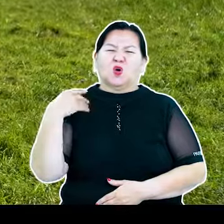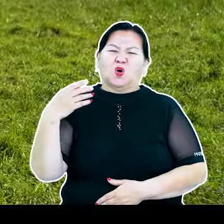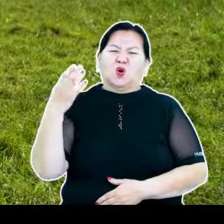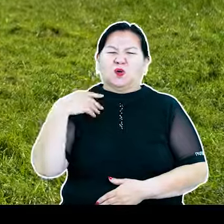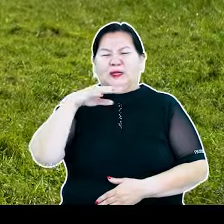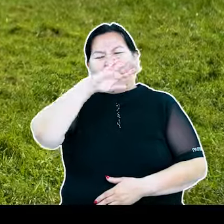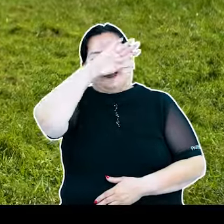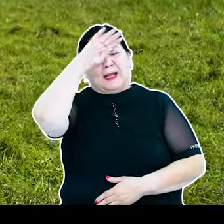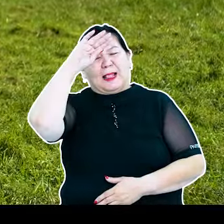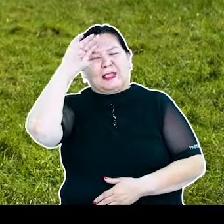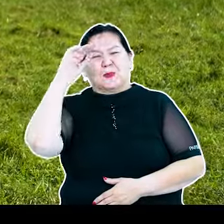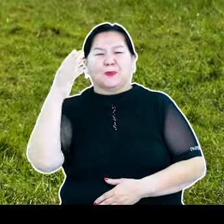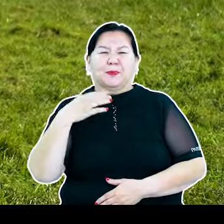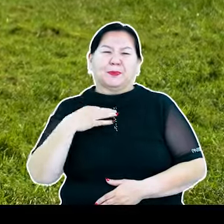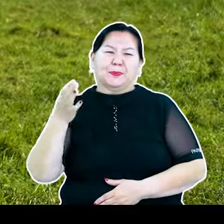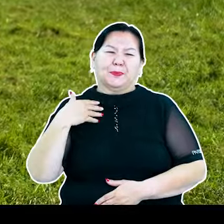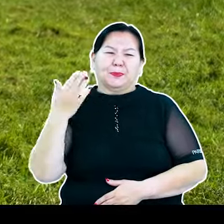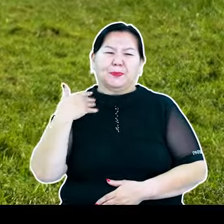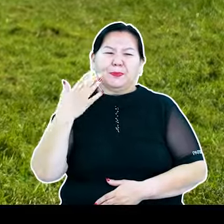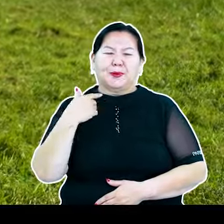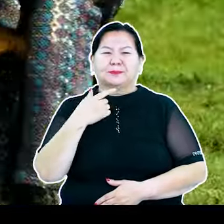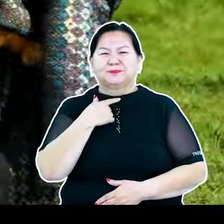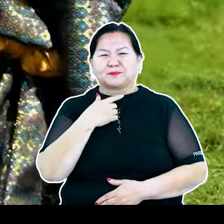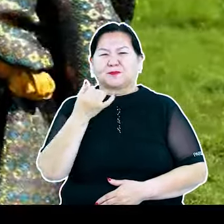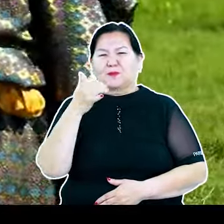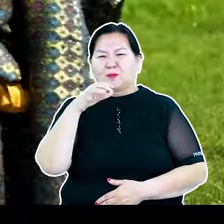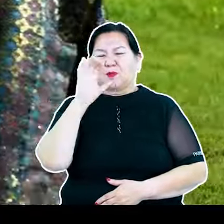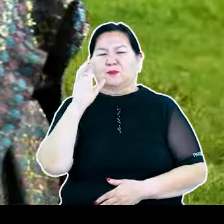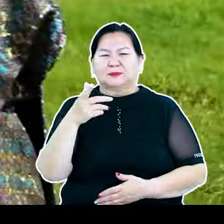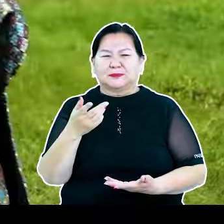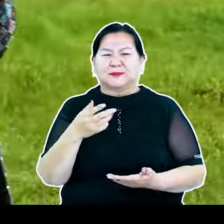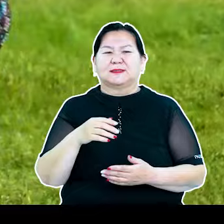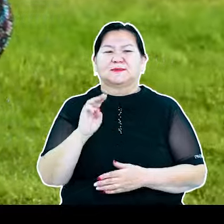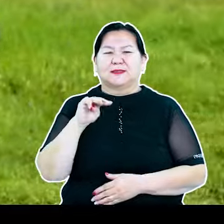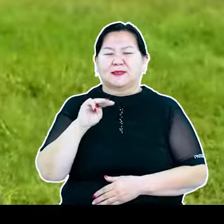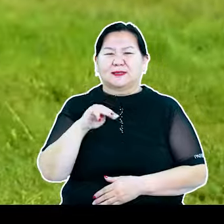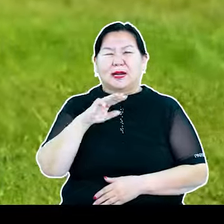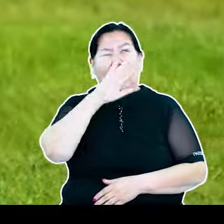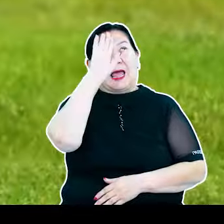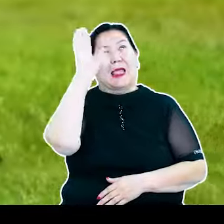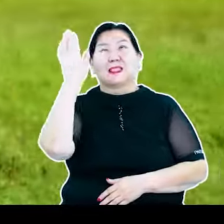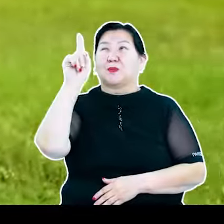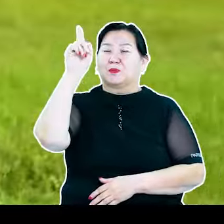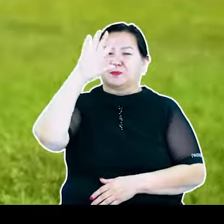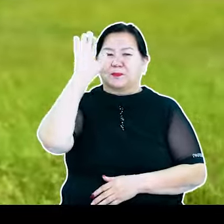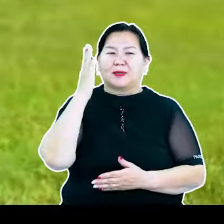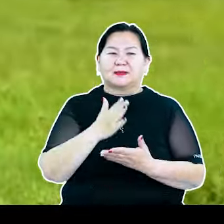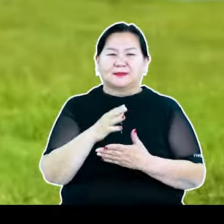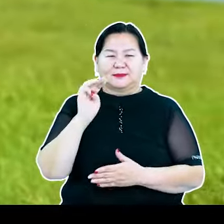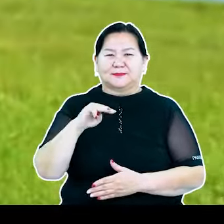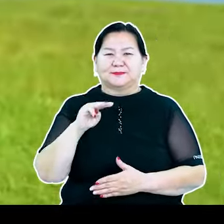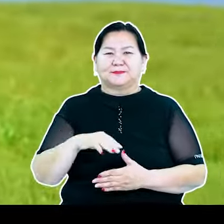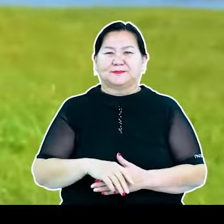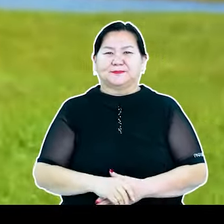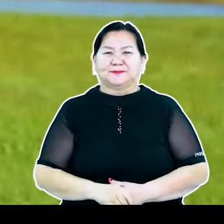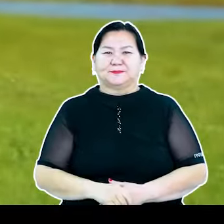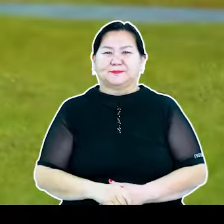Йой, ямар халуун юм бэ? Малаа услангаа амны цангаа тэлээ дөө. Харин тийм ээ. Мөн ч халуун байна шүү.